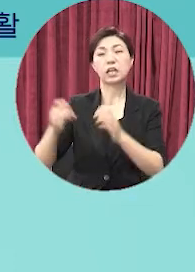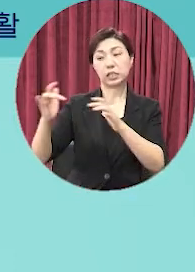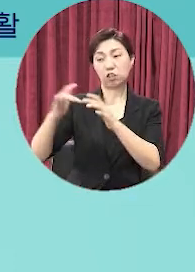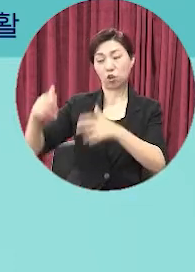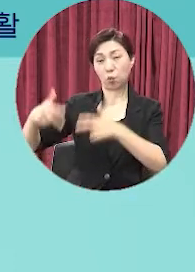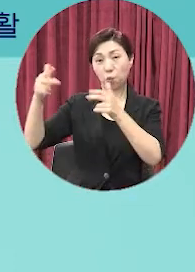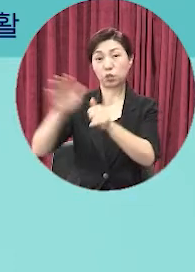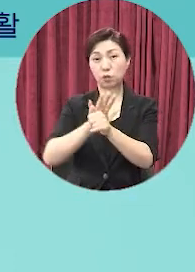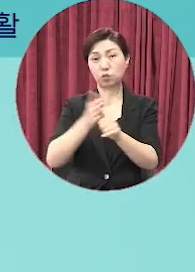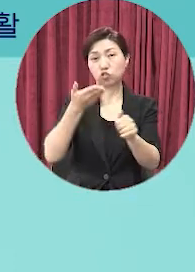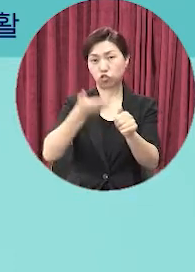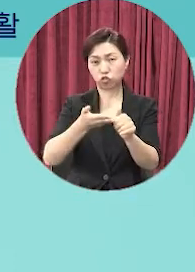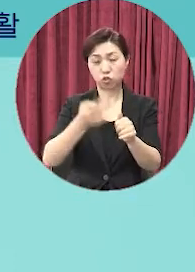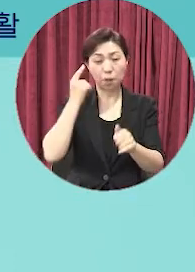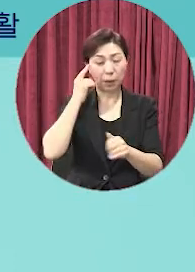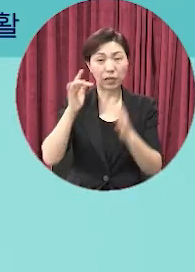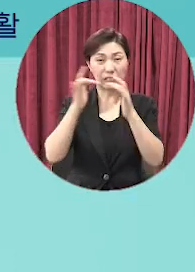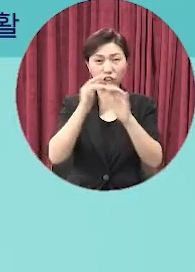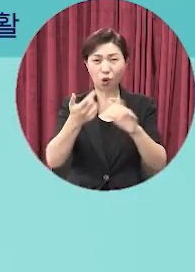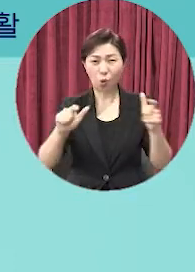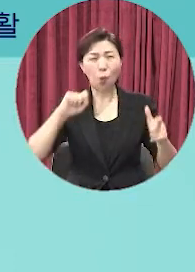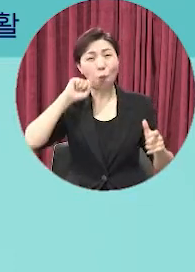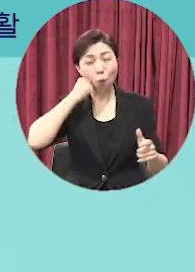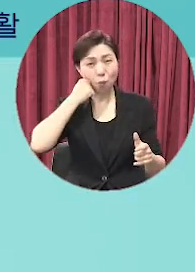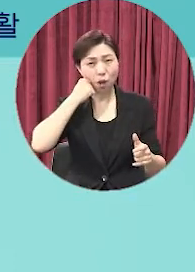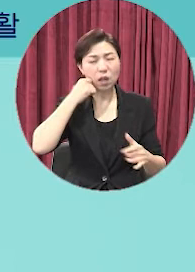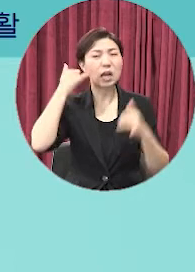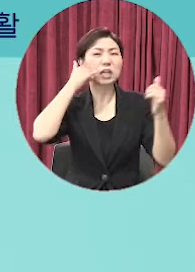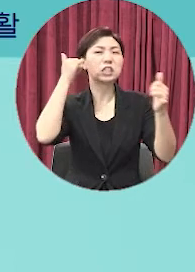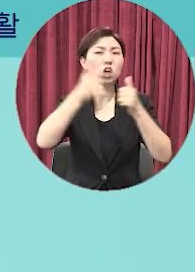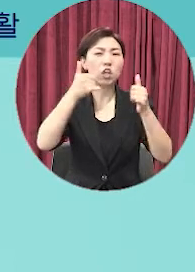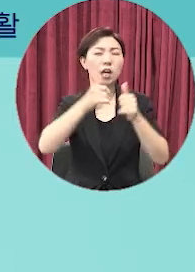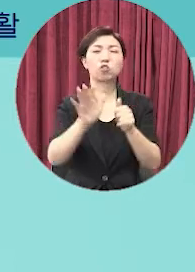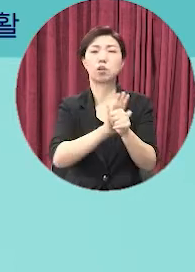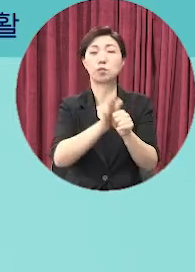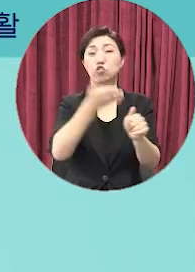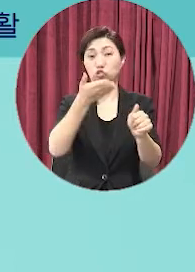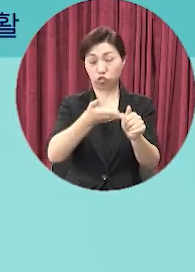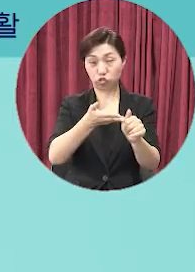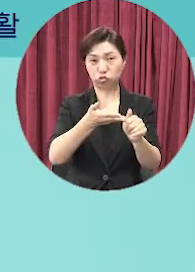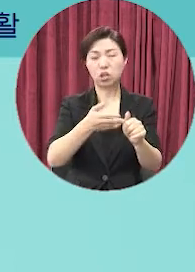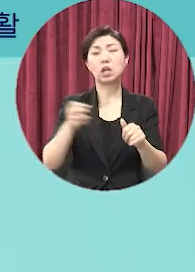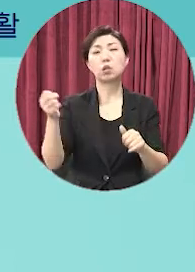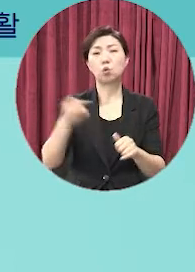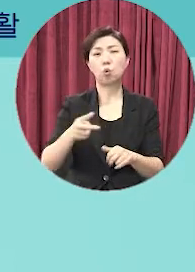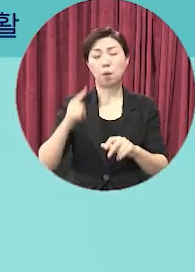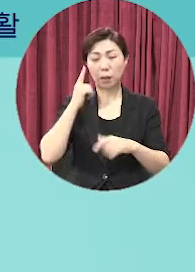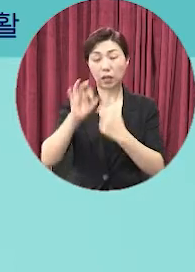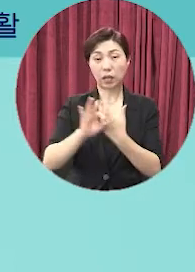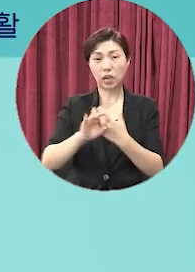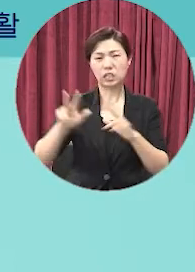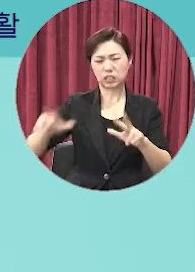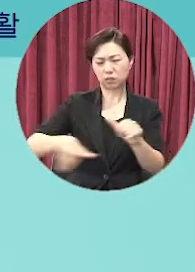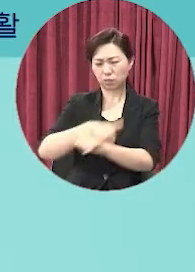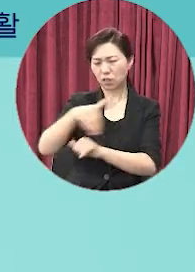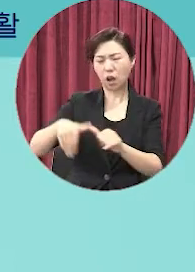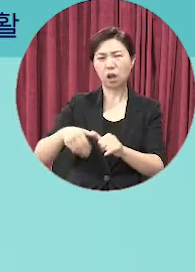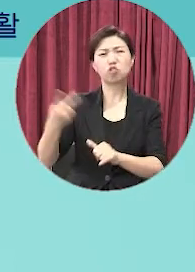이러한 과정들에 있어서 통해서도 제대로 수행하기 어렵고 또 긴급